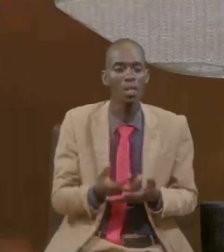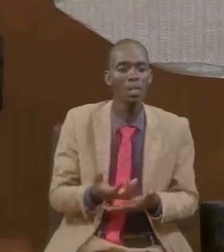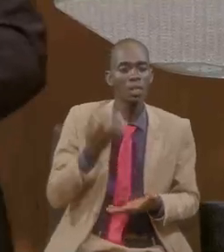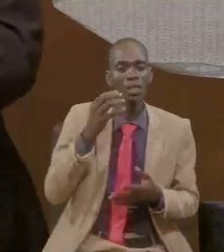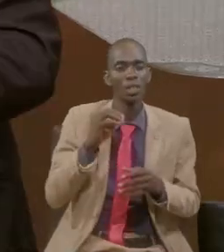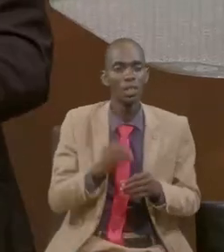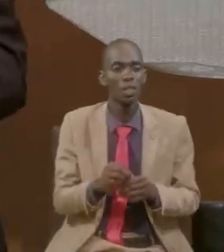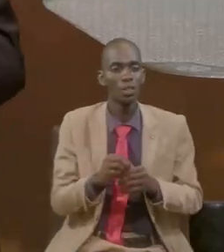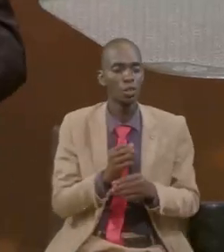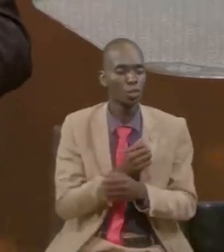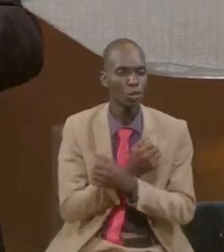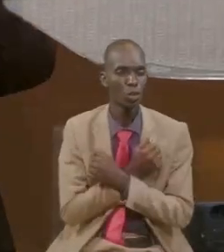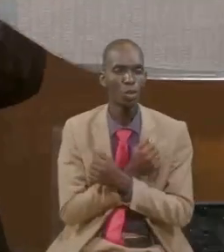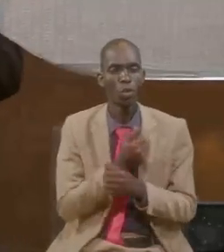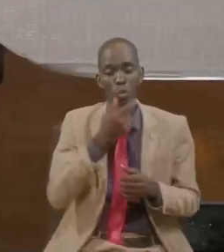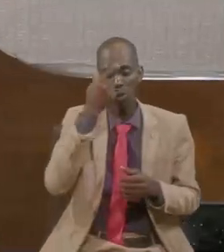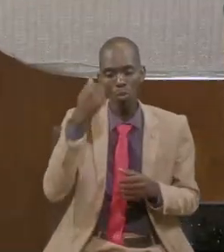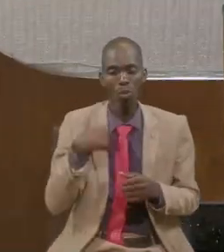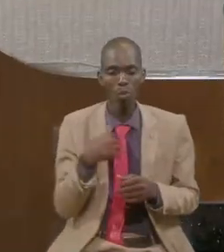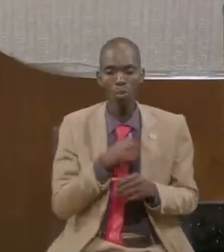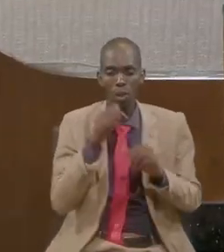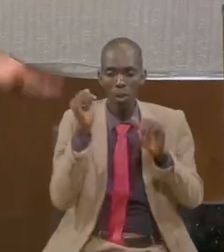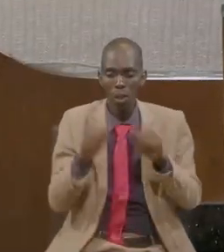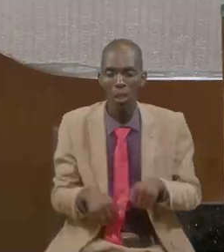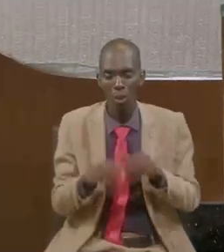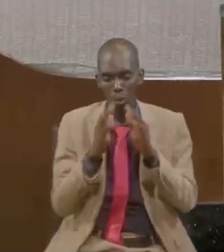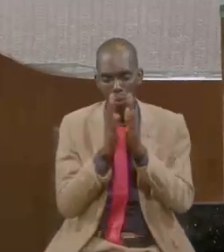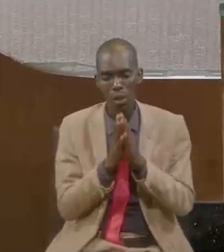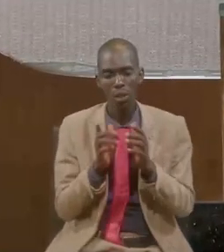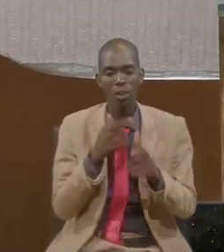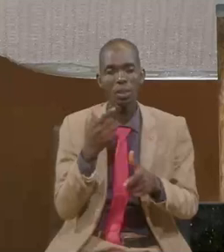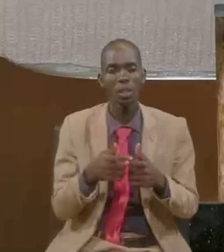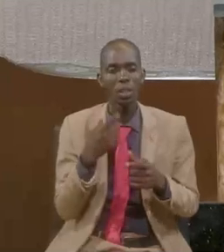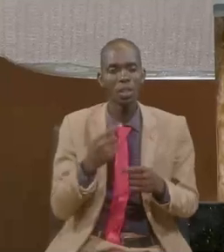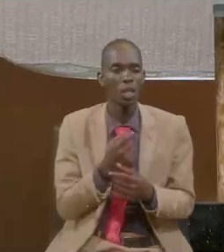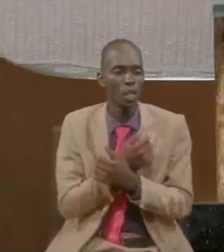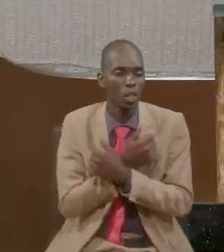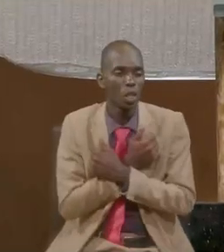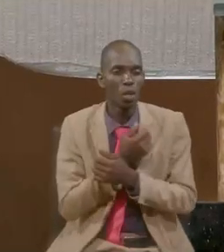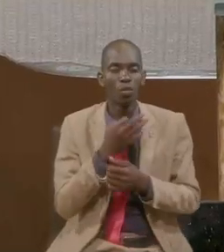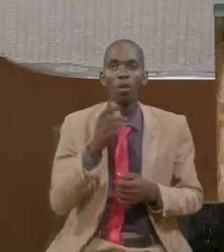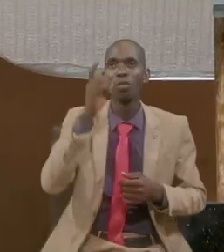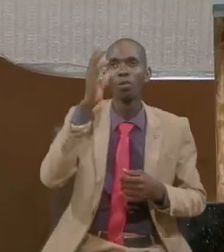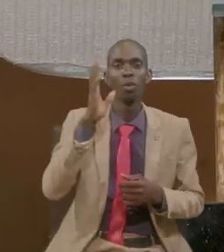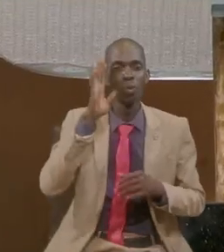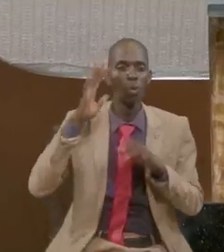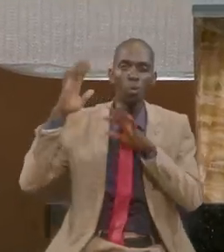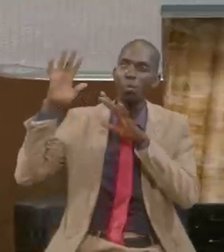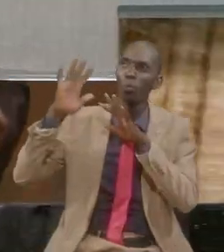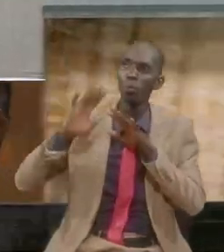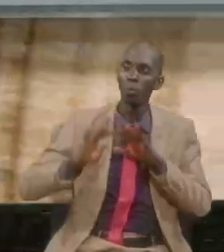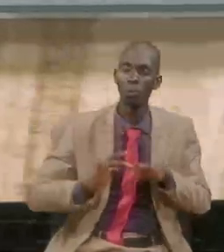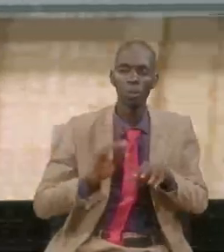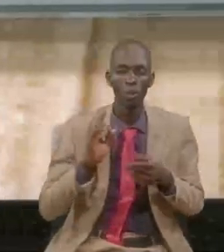est riche en la grâce, en la foi, on sera riche en l'amour. Et parce qu'on peut prier, l'amour de Dieu